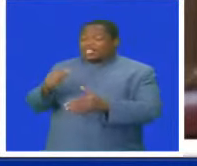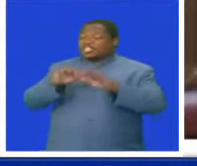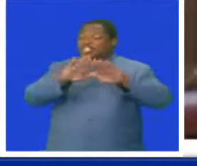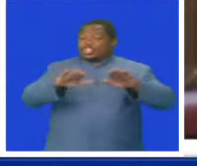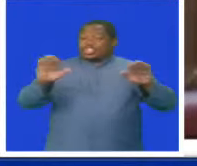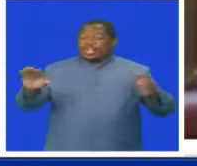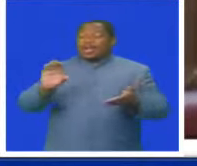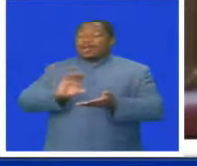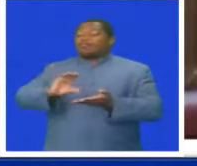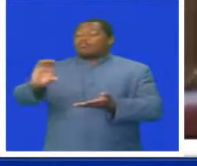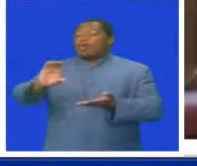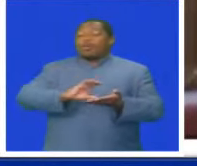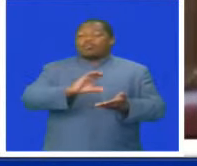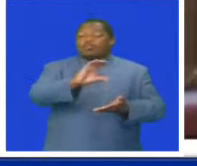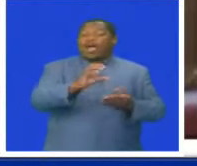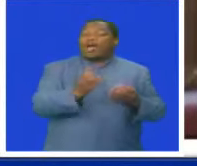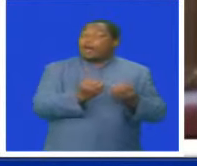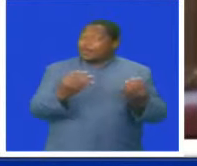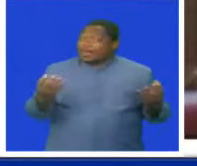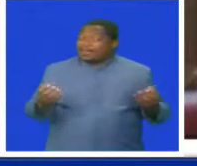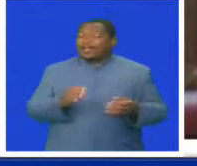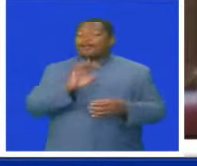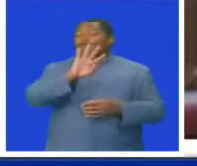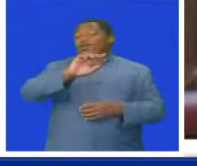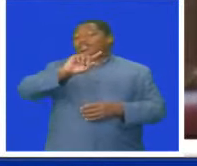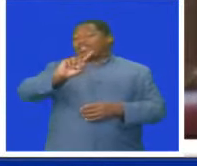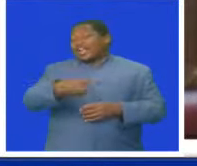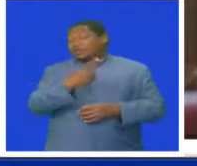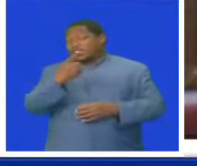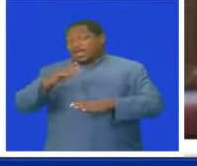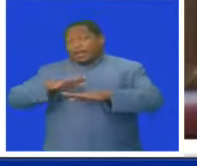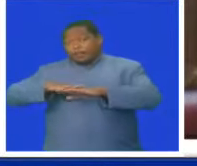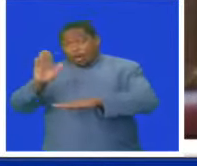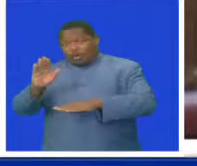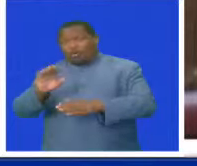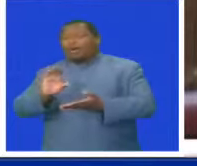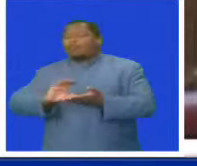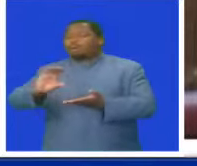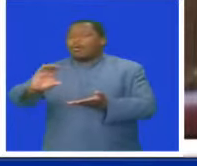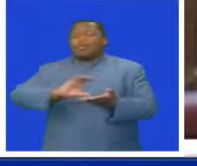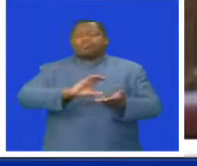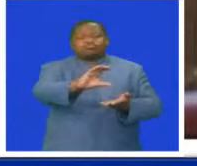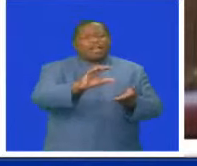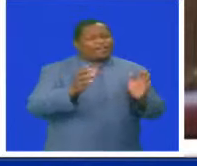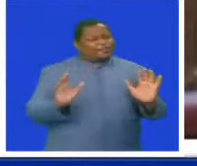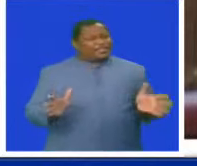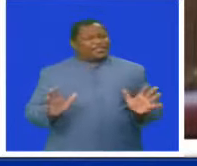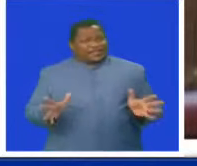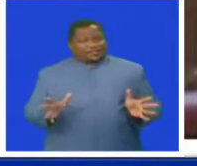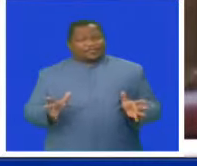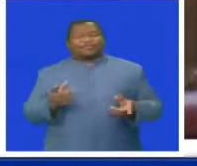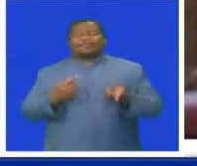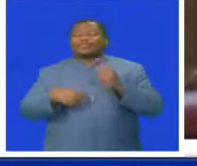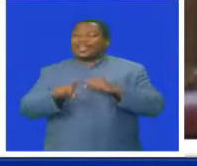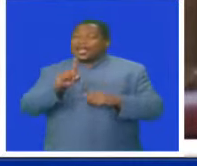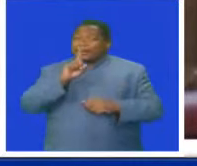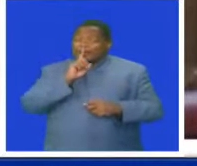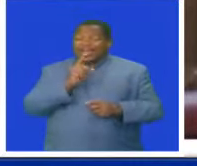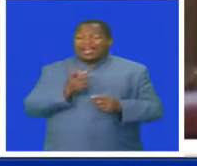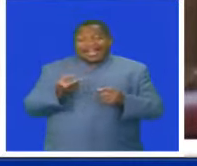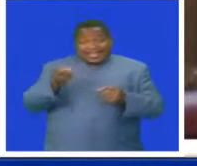kwakhe baba 4000 la bantwana labo inkumbi yabo basitholile le scholarship but ke siyaphindze siyanxusa